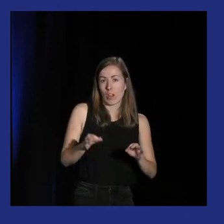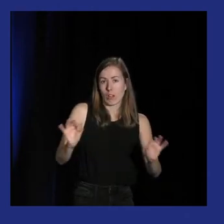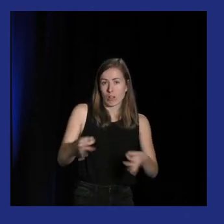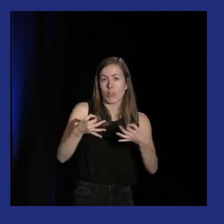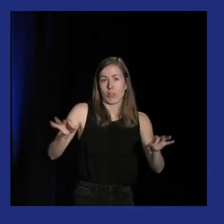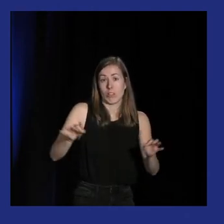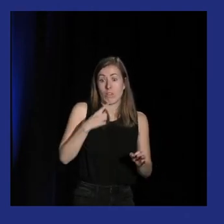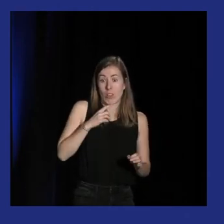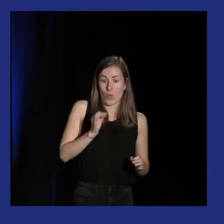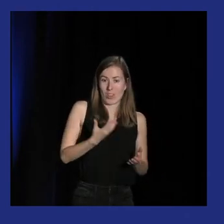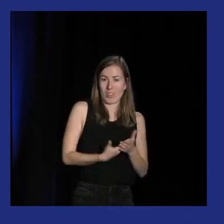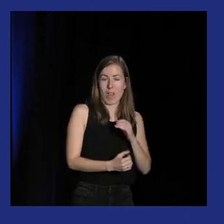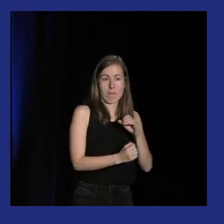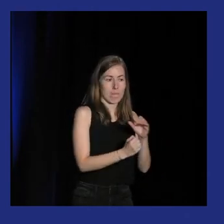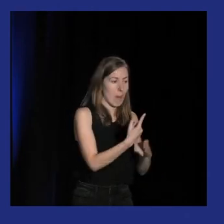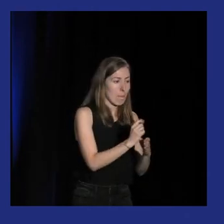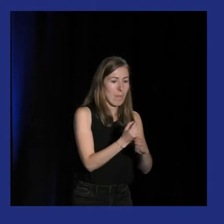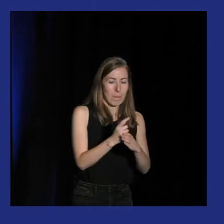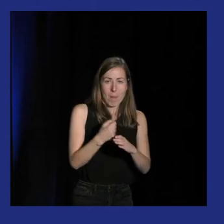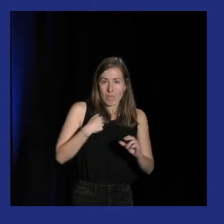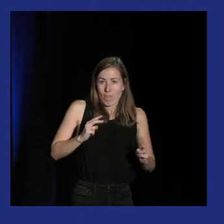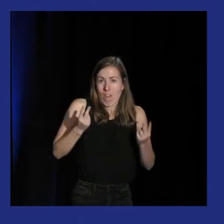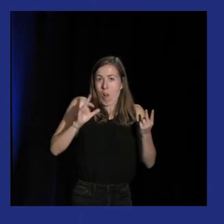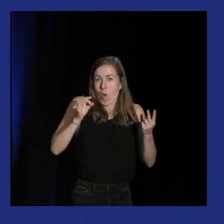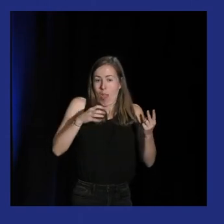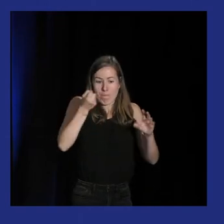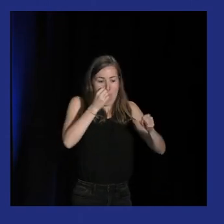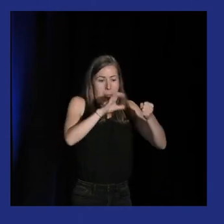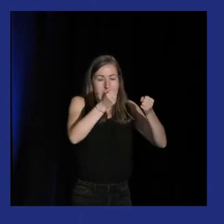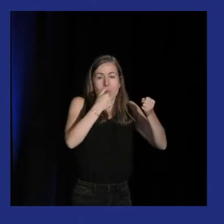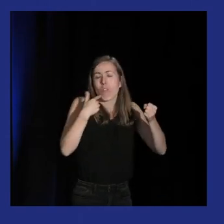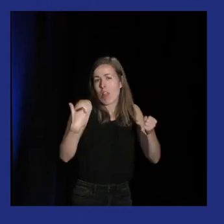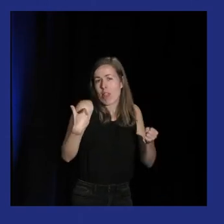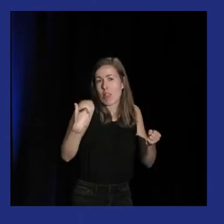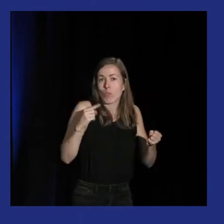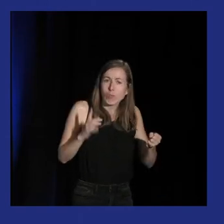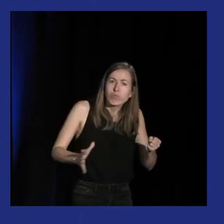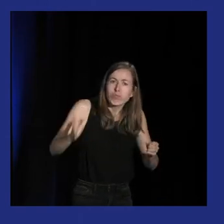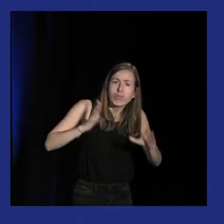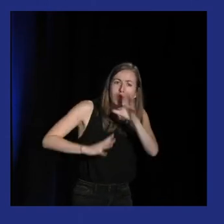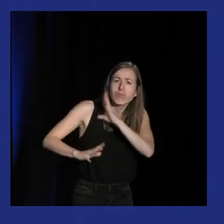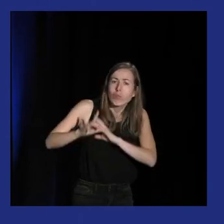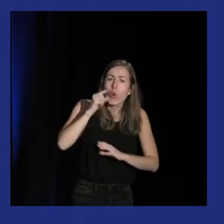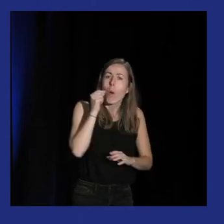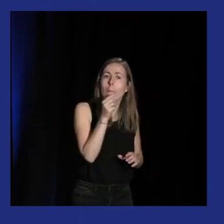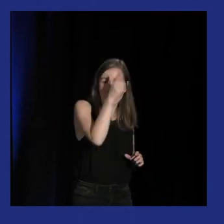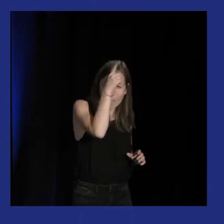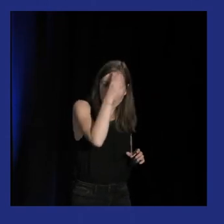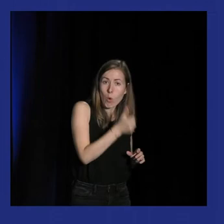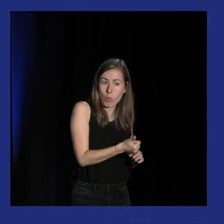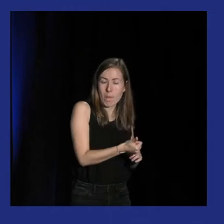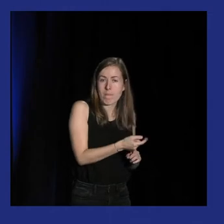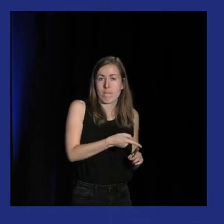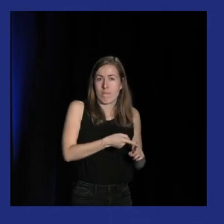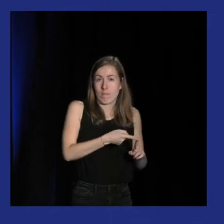sont précieuses et effectivement ça s'accélère parce que ça date pas d'hier Thomas blocker à Cologne sur son premier concert il